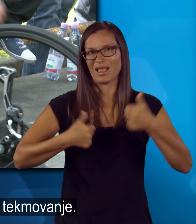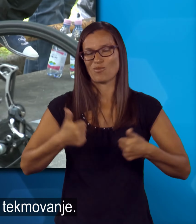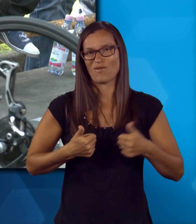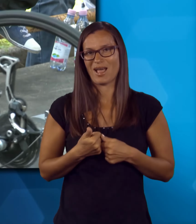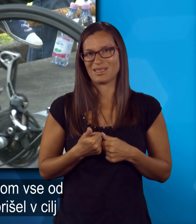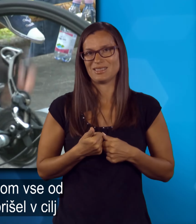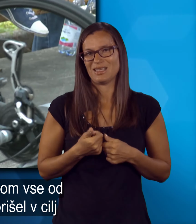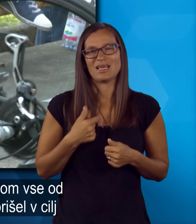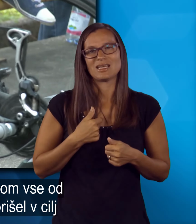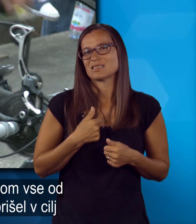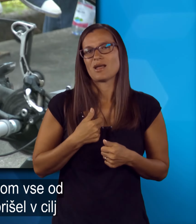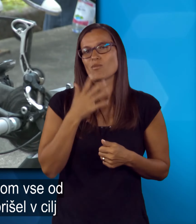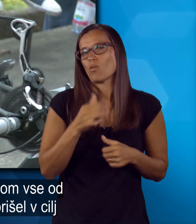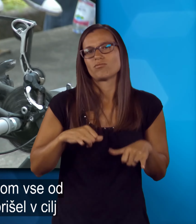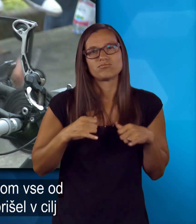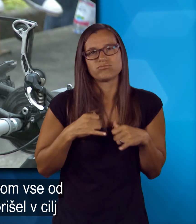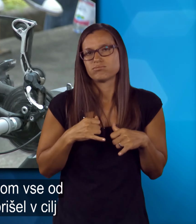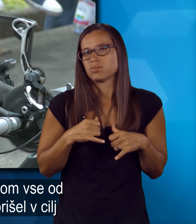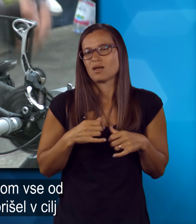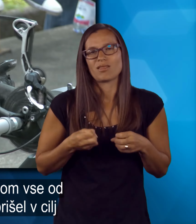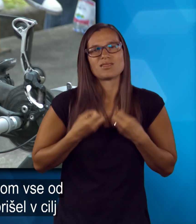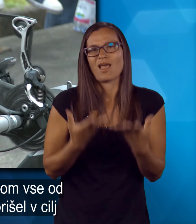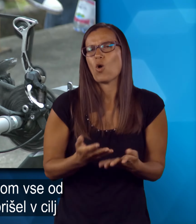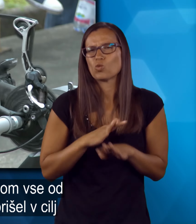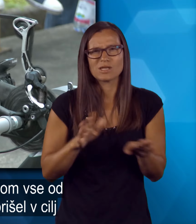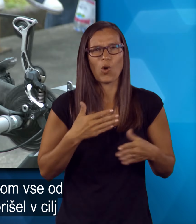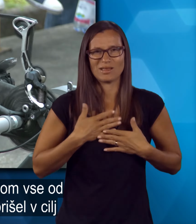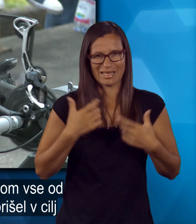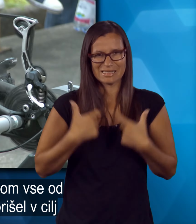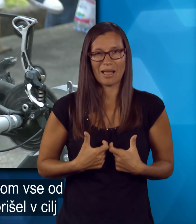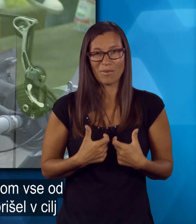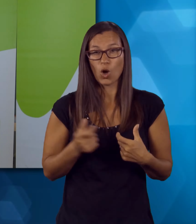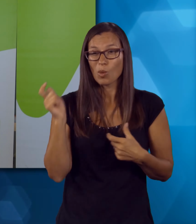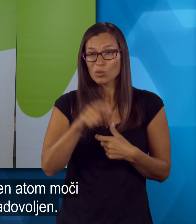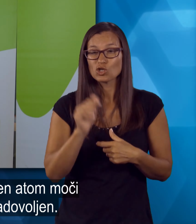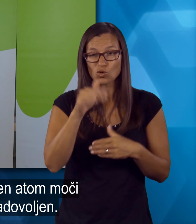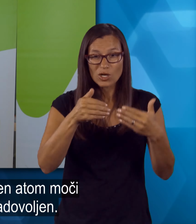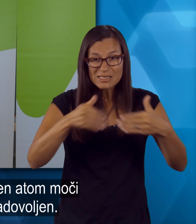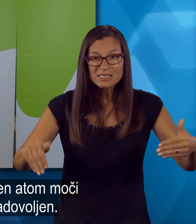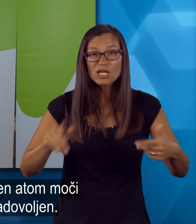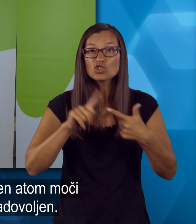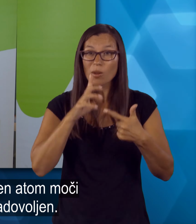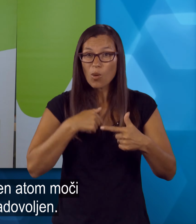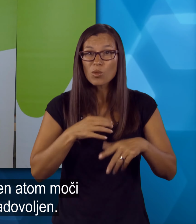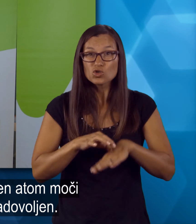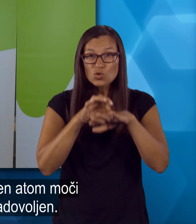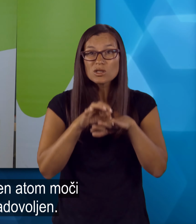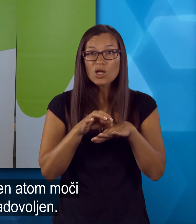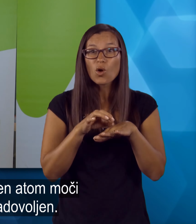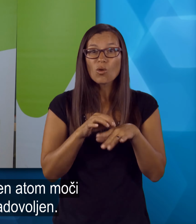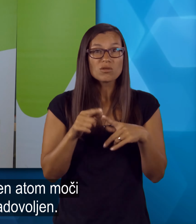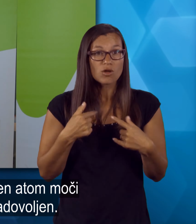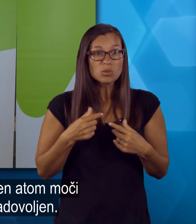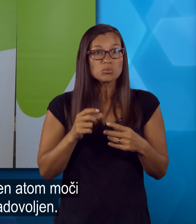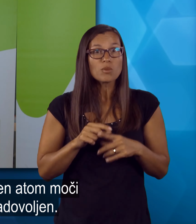Jaz pravim tako, da bom zadnja na tom od sebe in ko bom prišel čez cilj, če bom vedel oziroma čutil, da bom